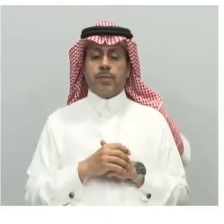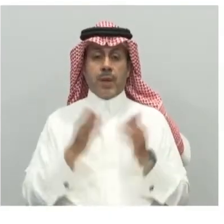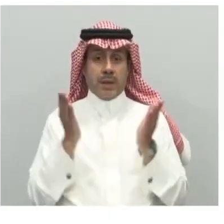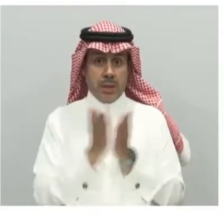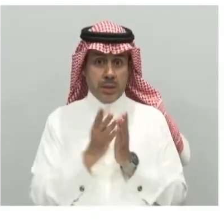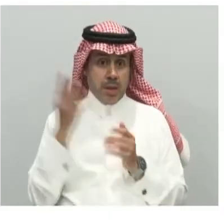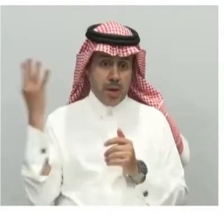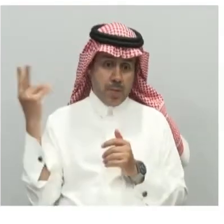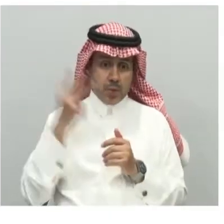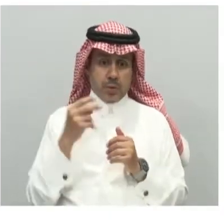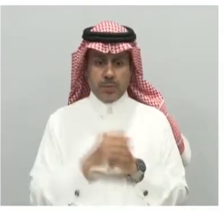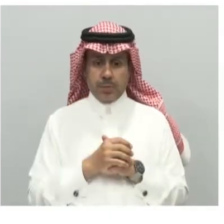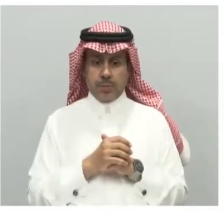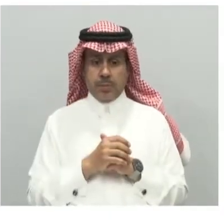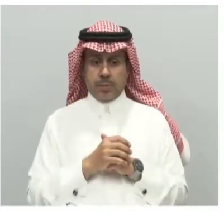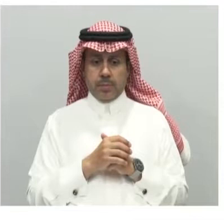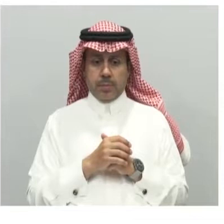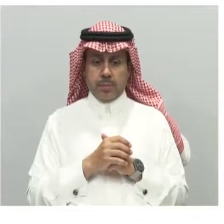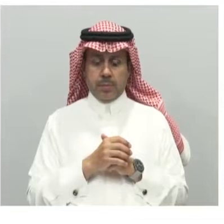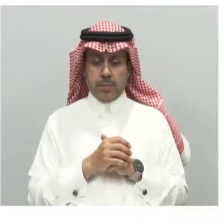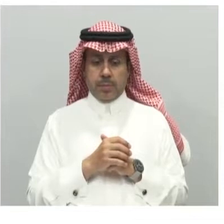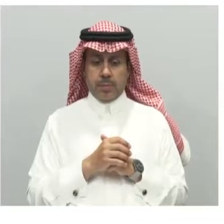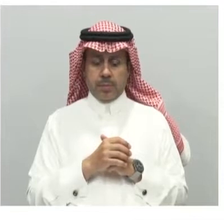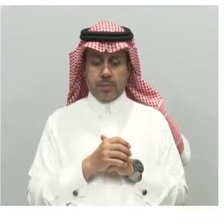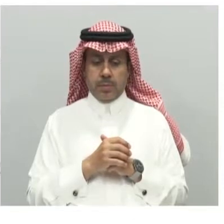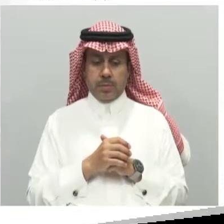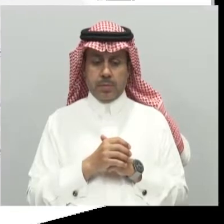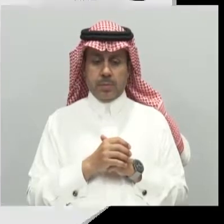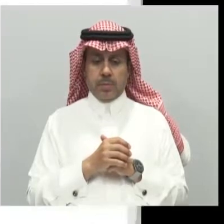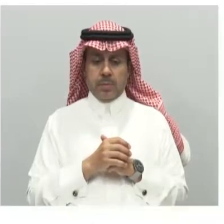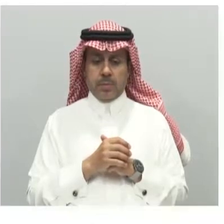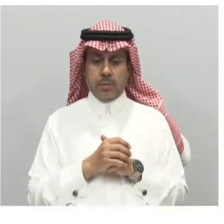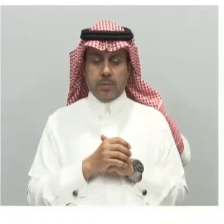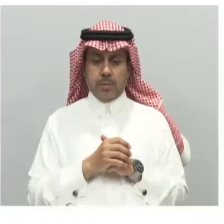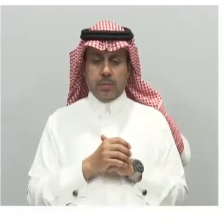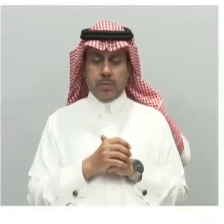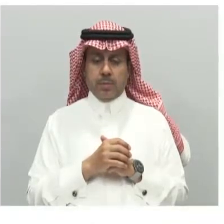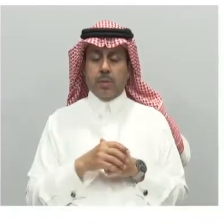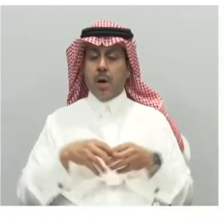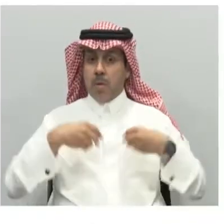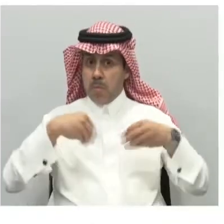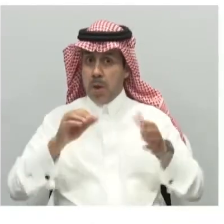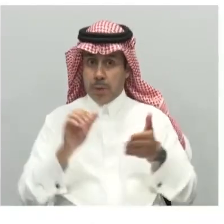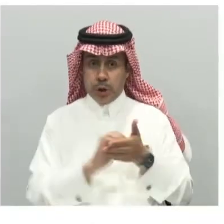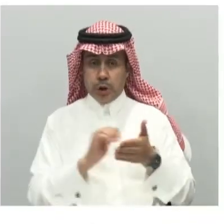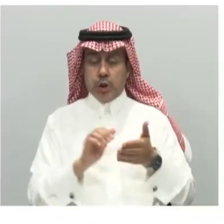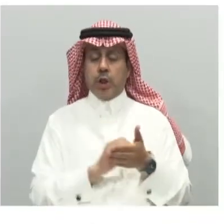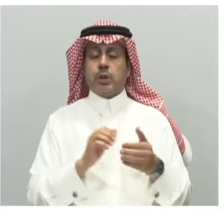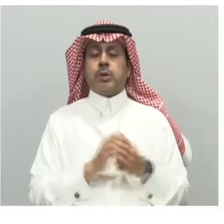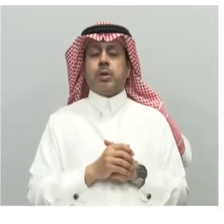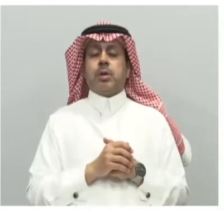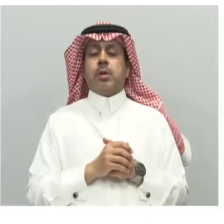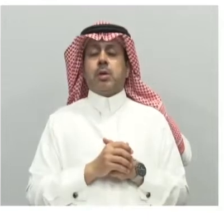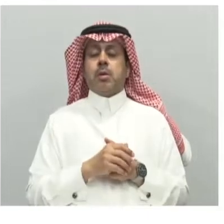الرابع والعشرون البيع بشرط البراءه اي من العيوب هنا دروس الوحده البيع